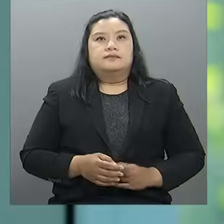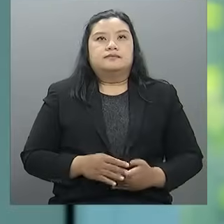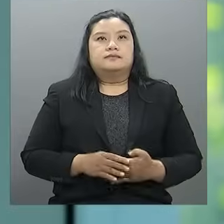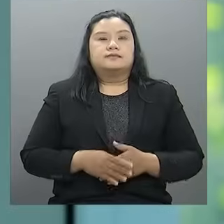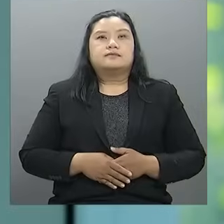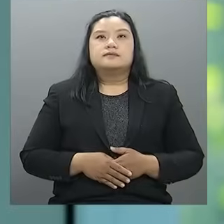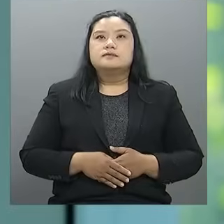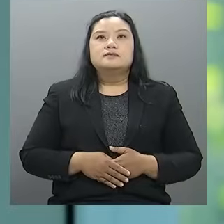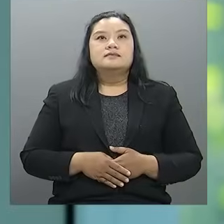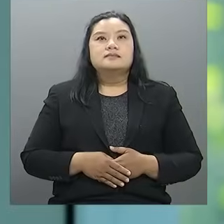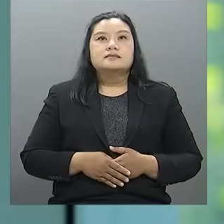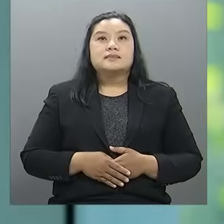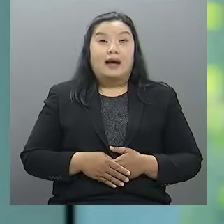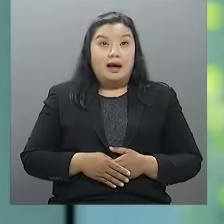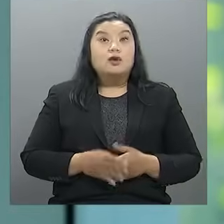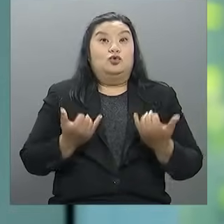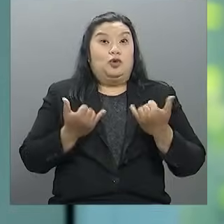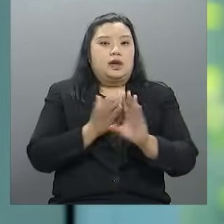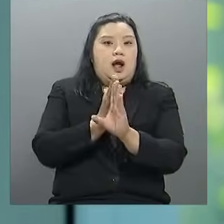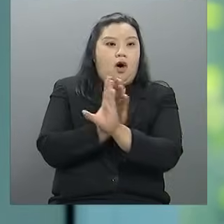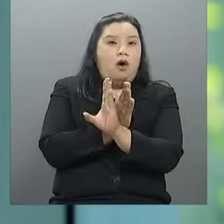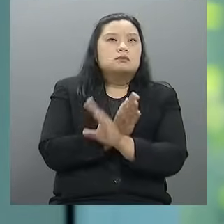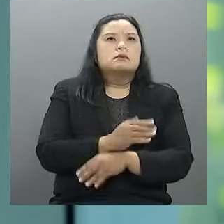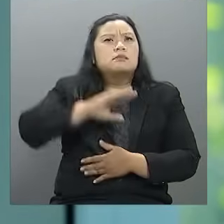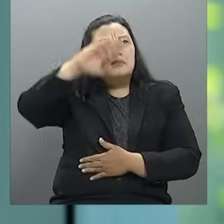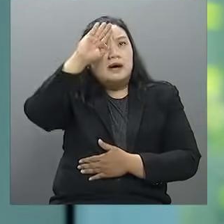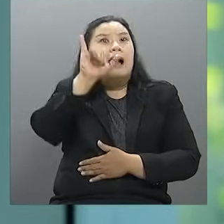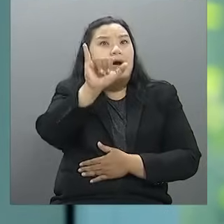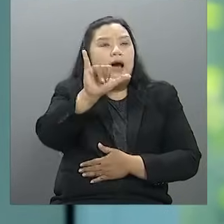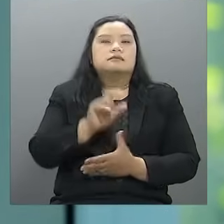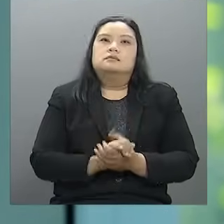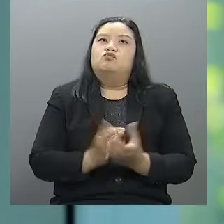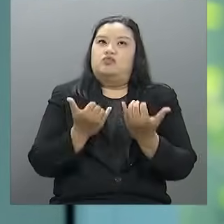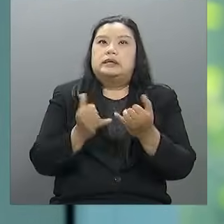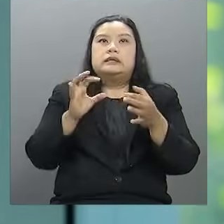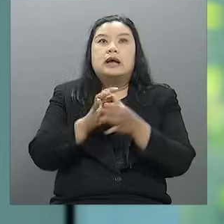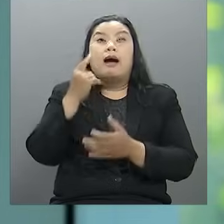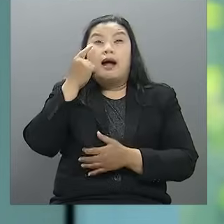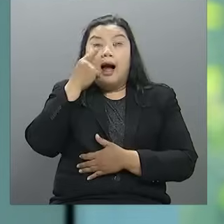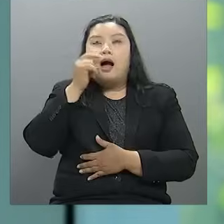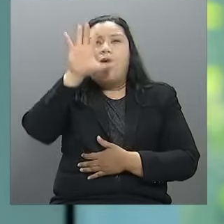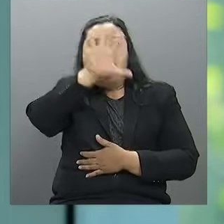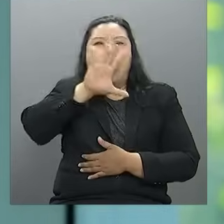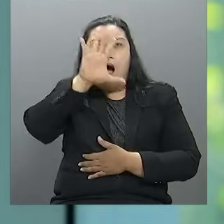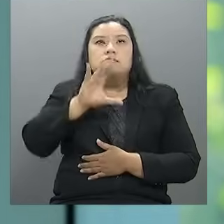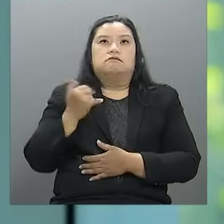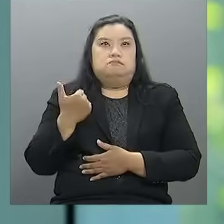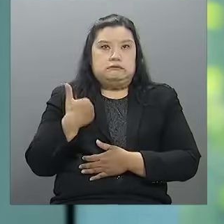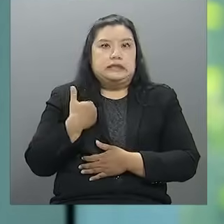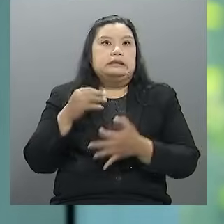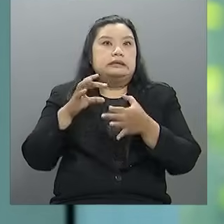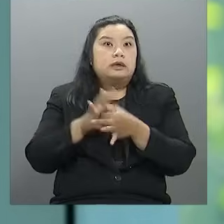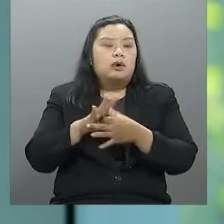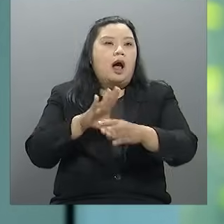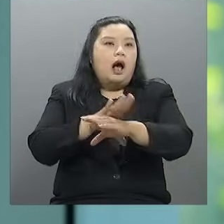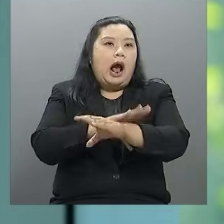Hans่ปรรก่ควยวัี้เราจะมาบนเทาอาการสายตาพลามวกันด้วยการกดจุดตามหักการแพทย์แผ่นไยคุณผชมเคย